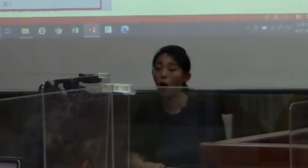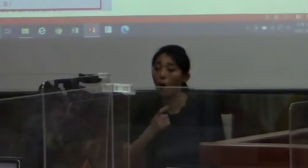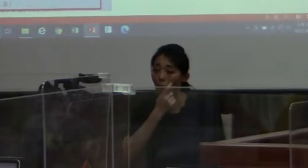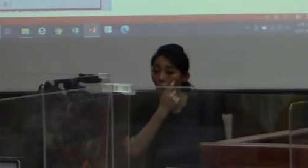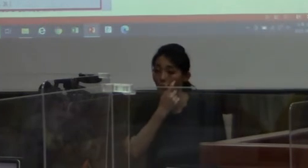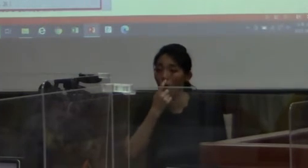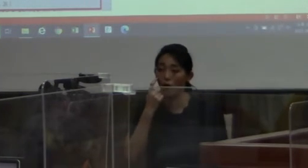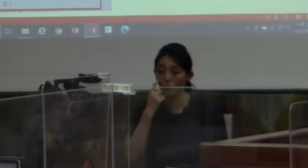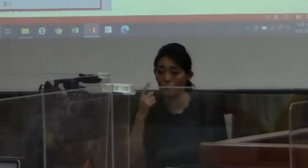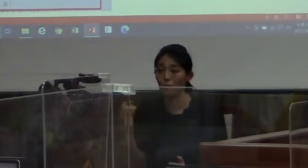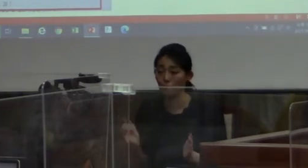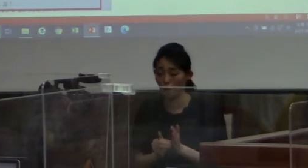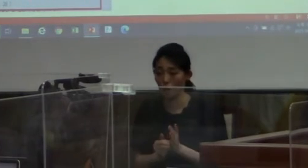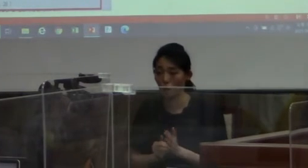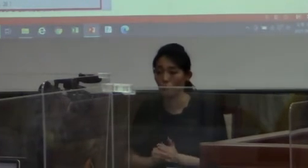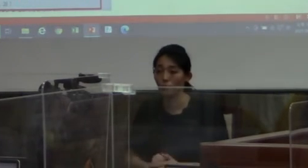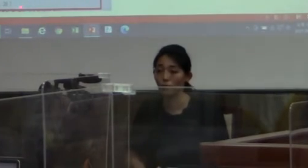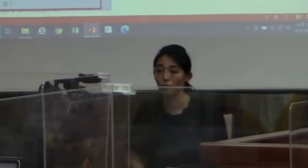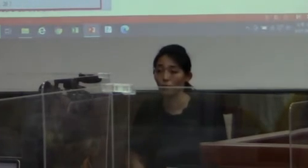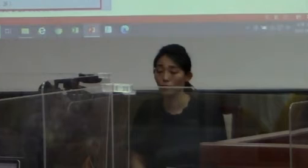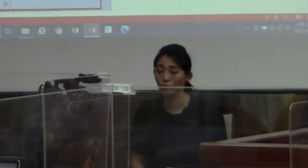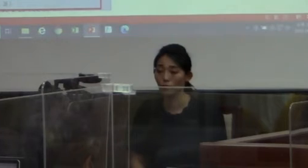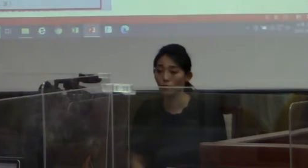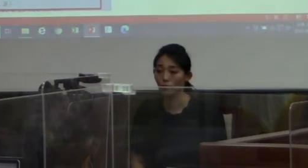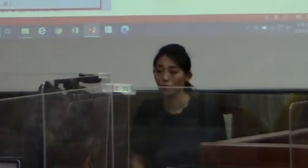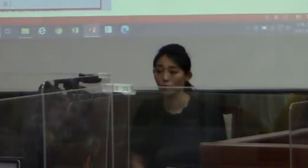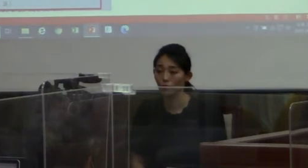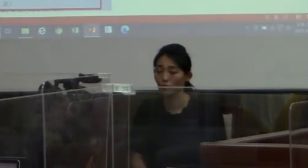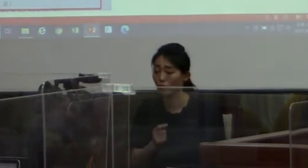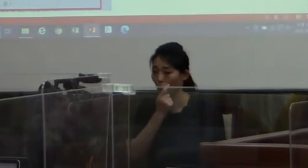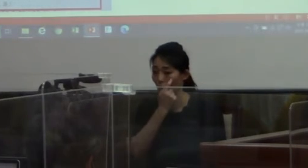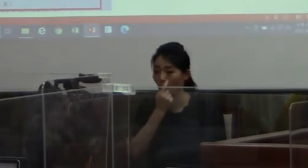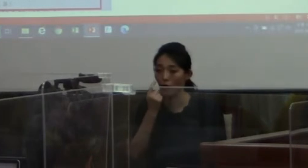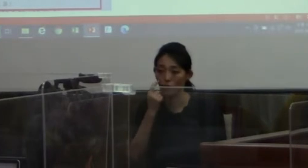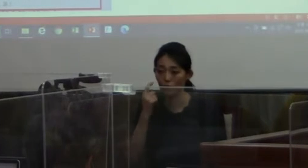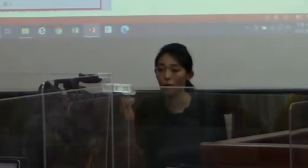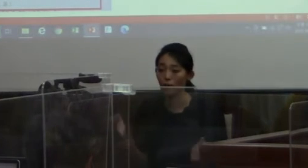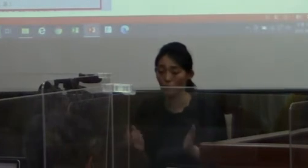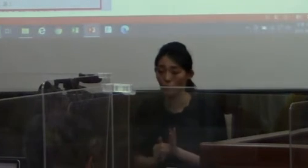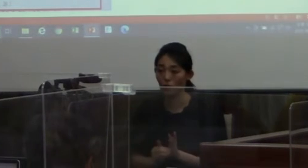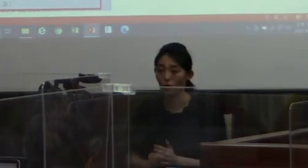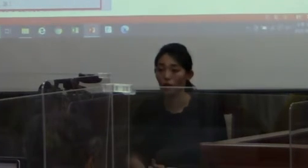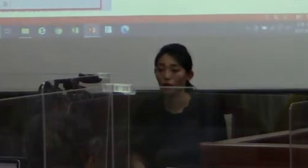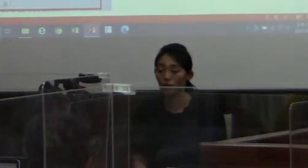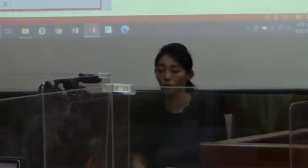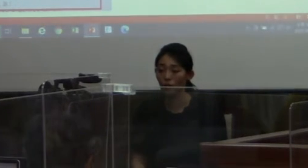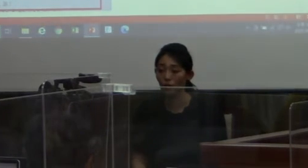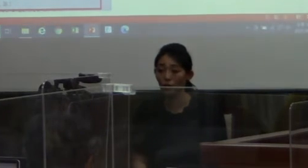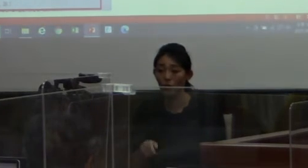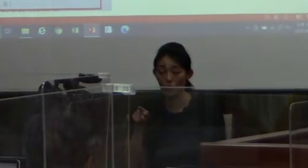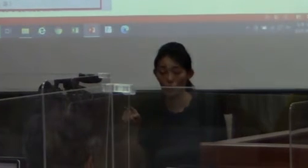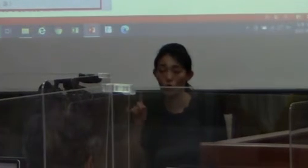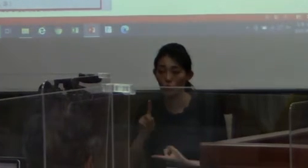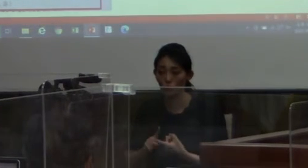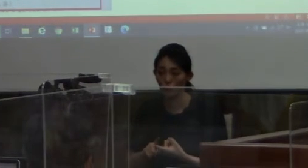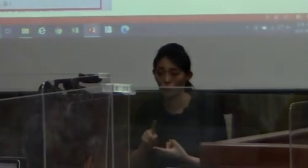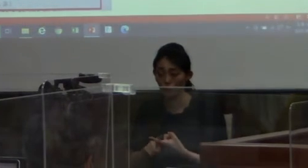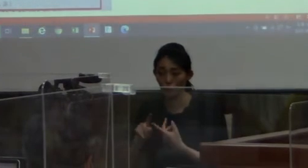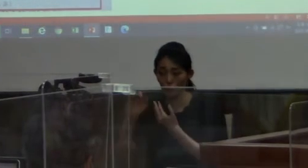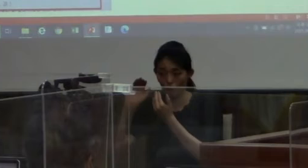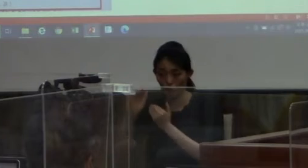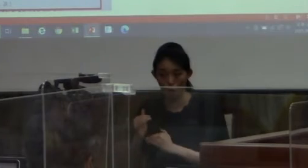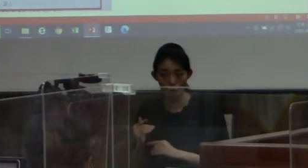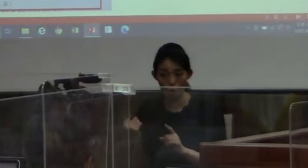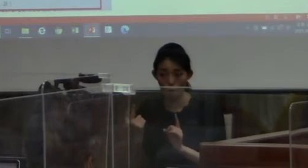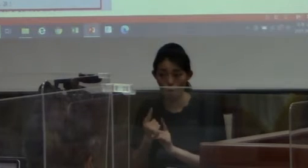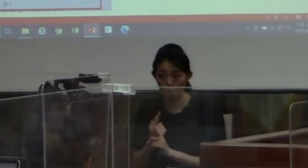확인했습니다라고 했어요. 구청에서는. 여기 여기 뒤에 확인했습니다. 이 부분에 대해서. 그러면 이 부분에서 내용을